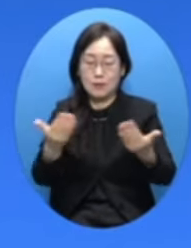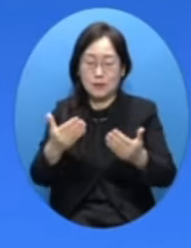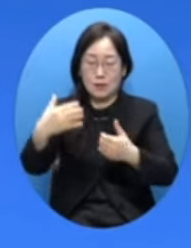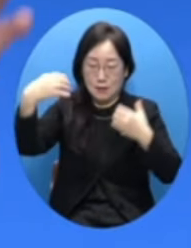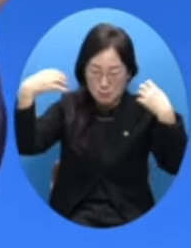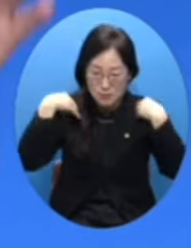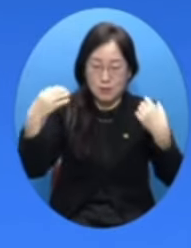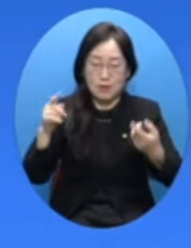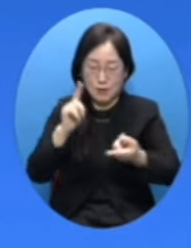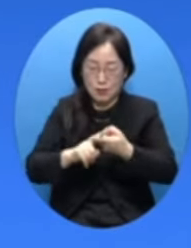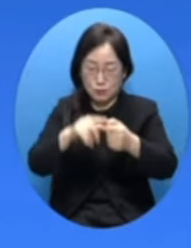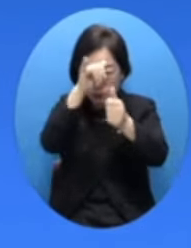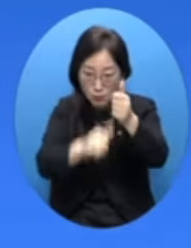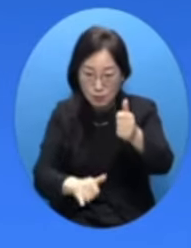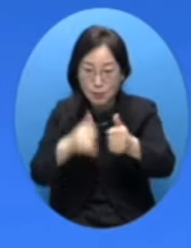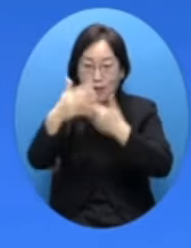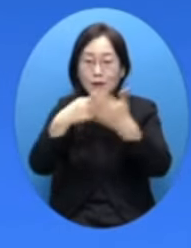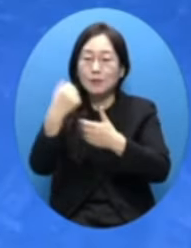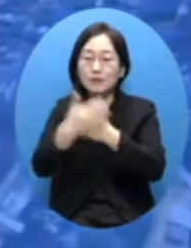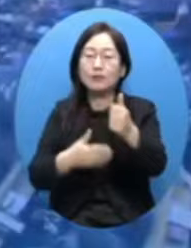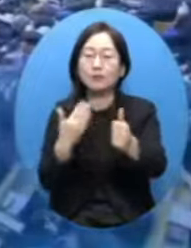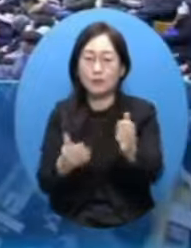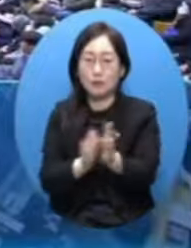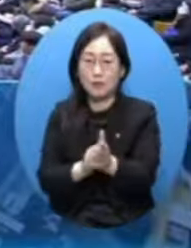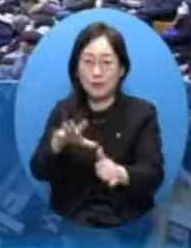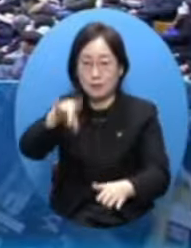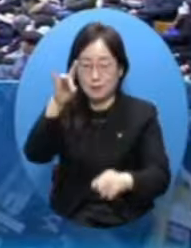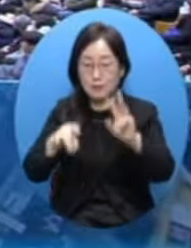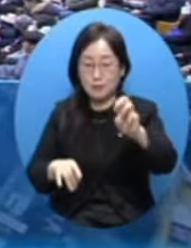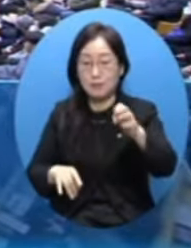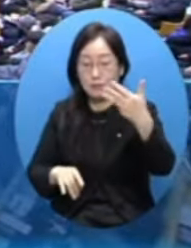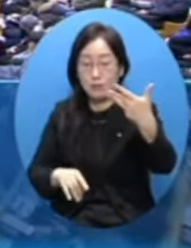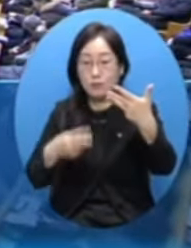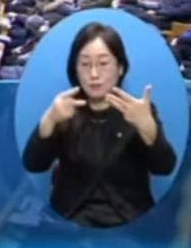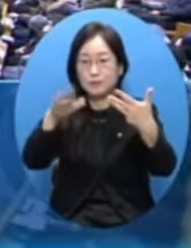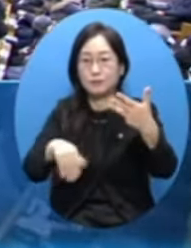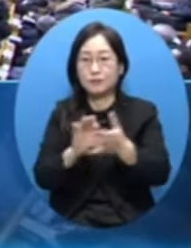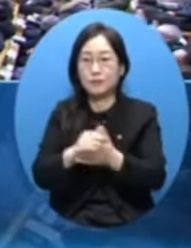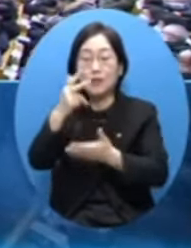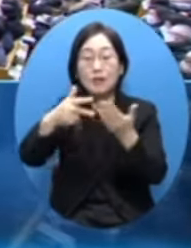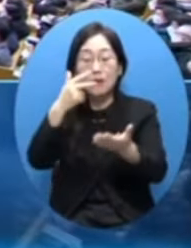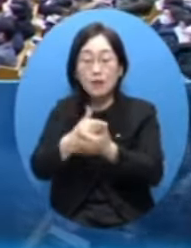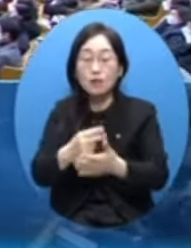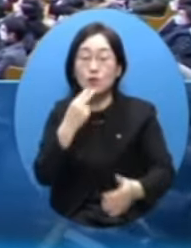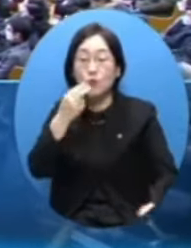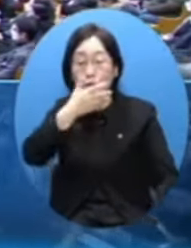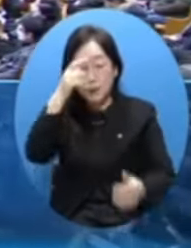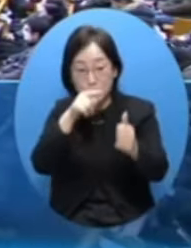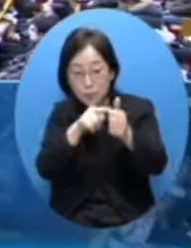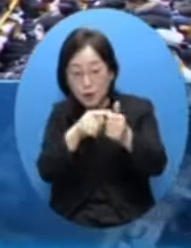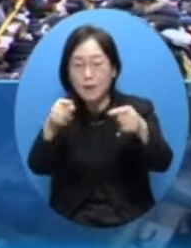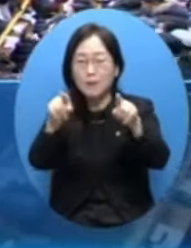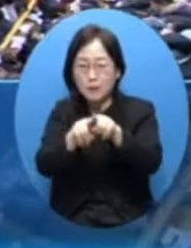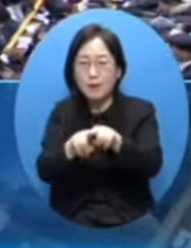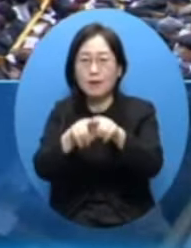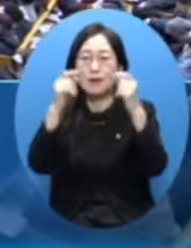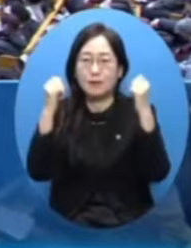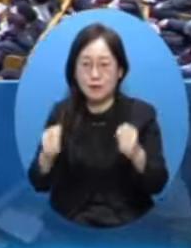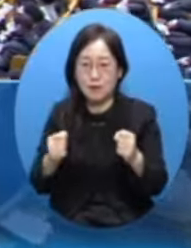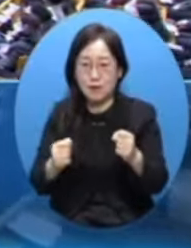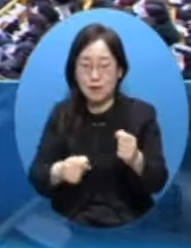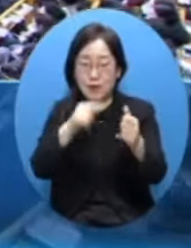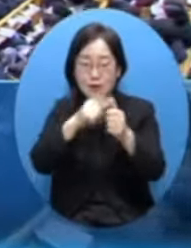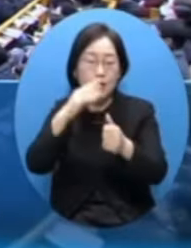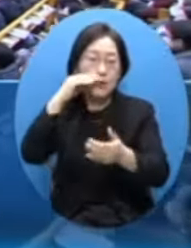때 하나님의 은혜가 임했습니다. 창세기 39장 2절 3절에 이와 같은 말씀이 나옵니다. 야훼께서 요셉과 함께 하심으로